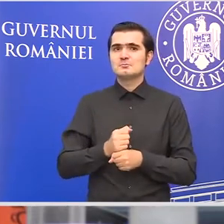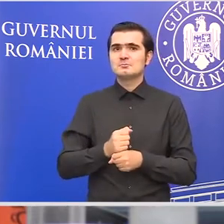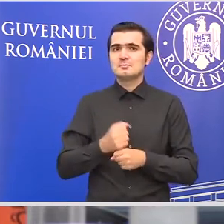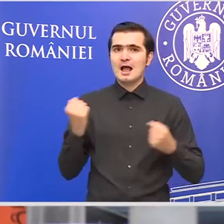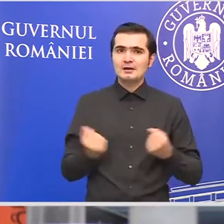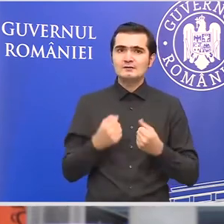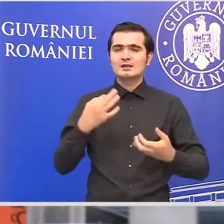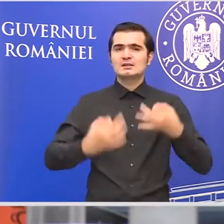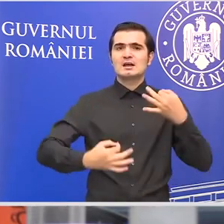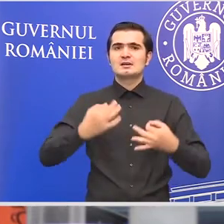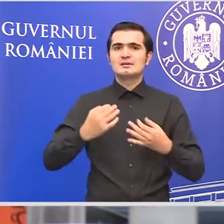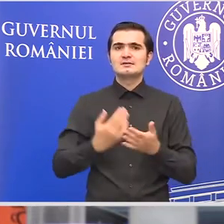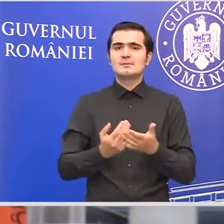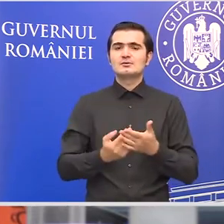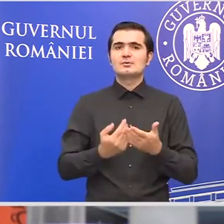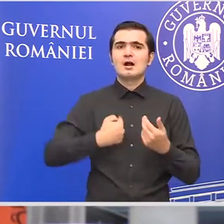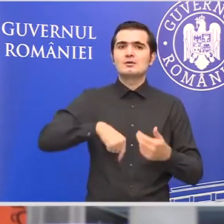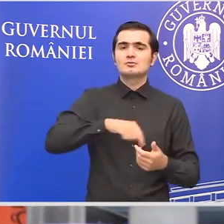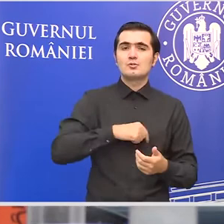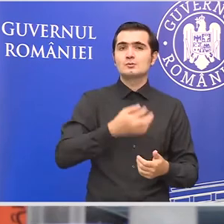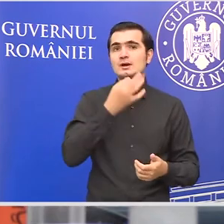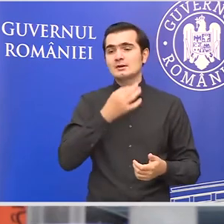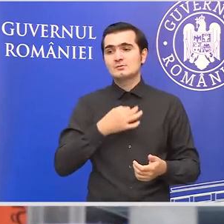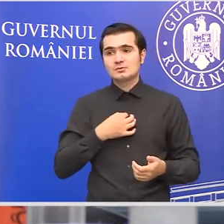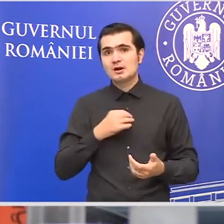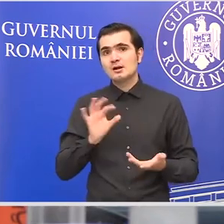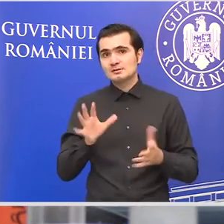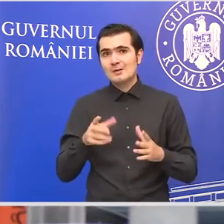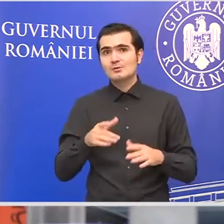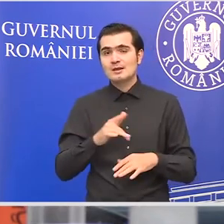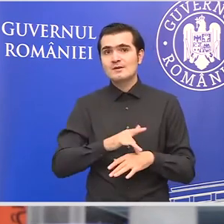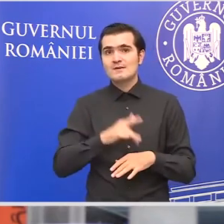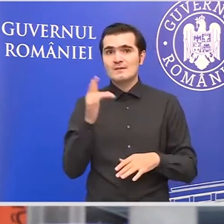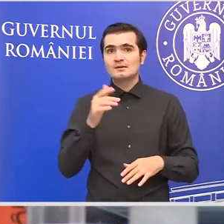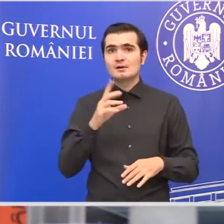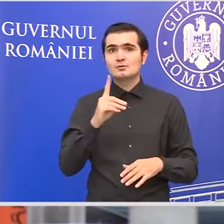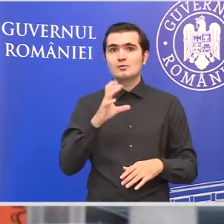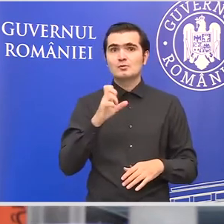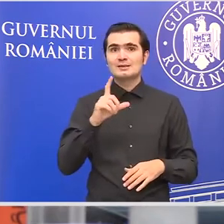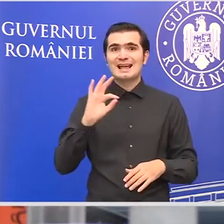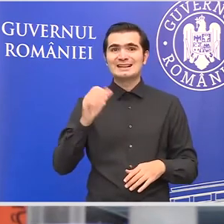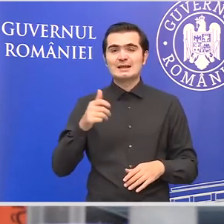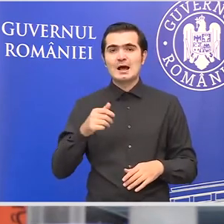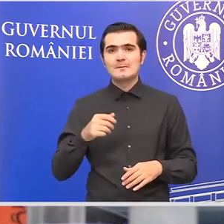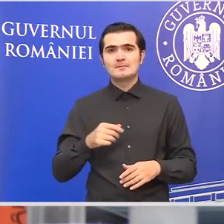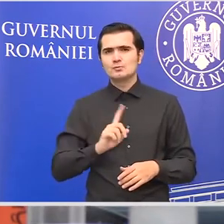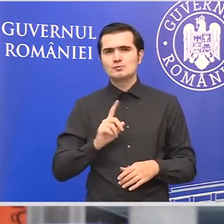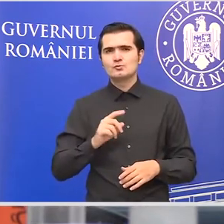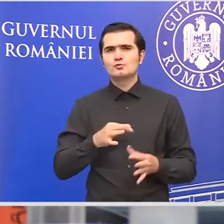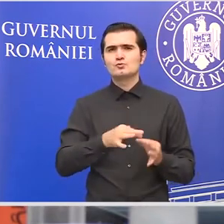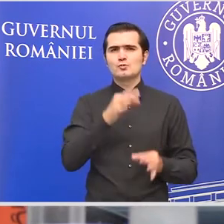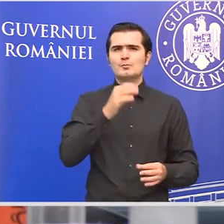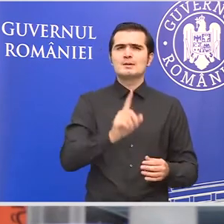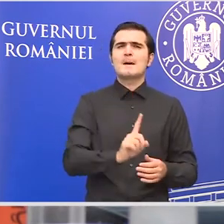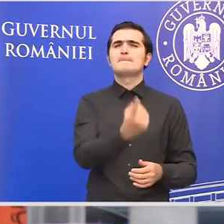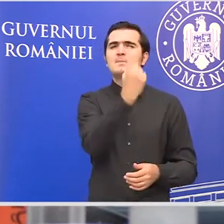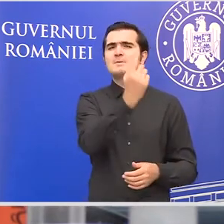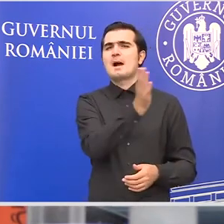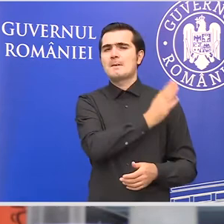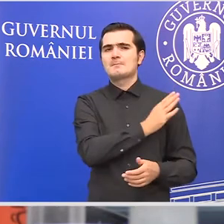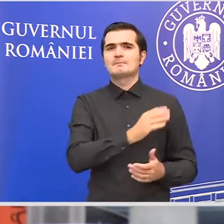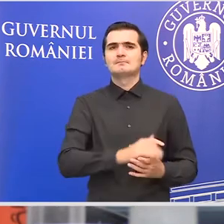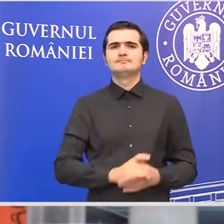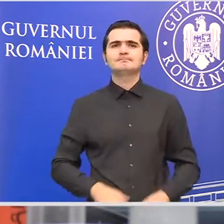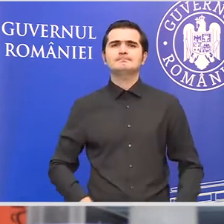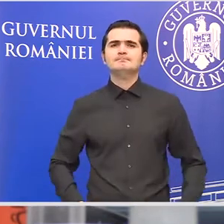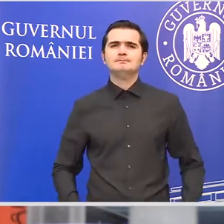ne sugerează nouă că ar putea să fie infectate cu o altă tulpină decât tulpina inițială, cea